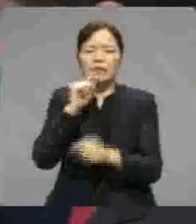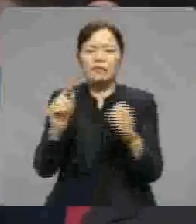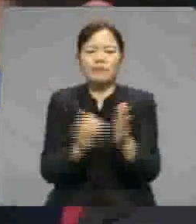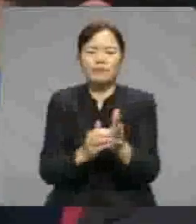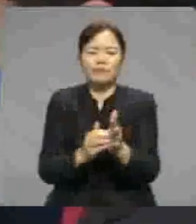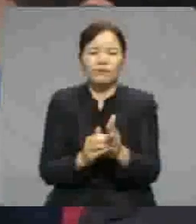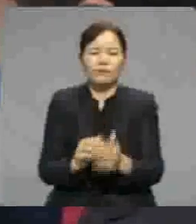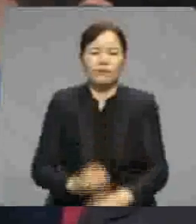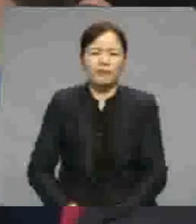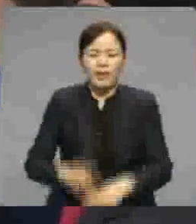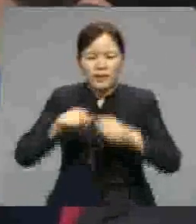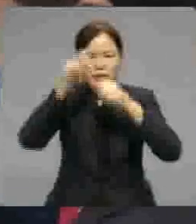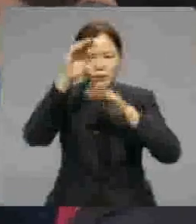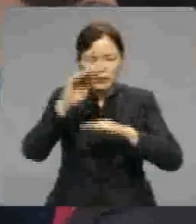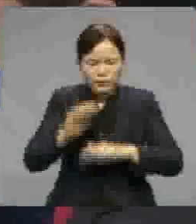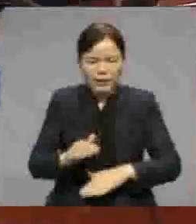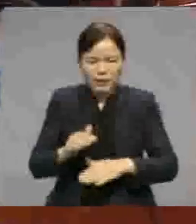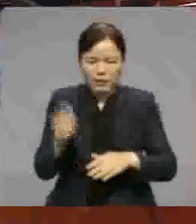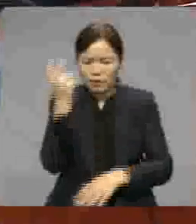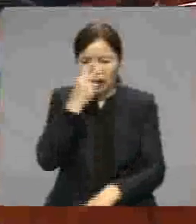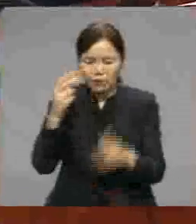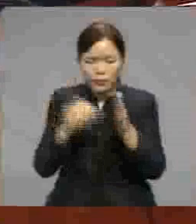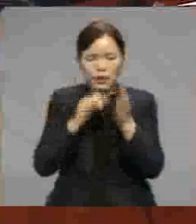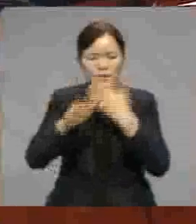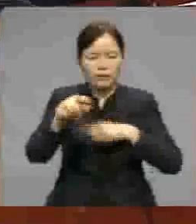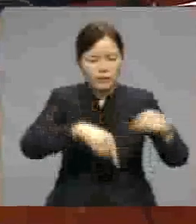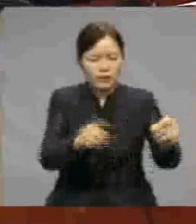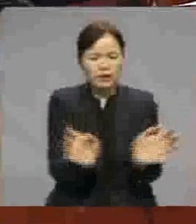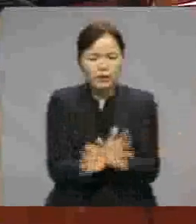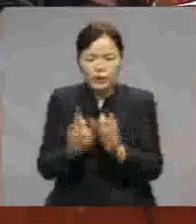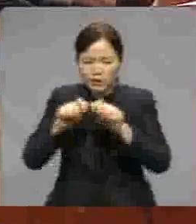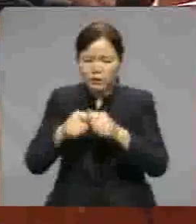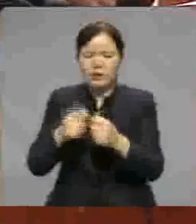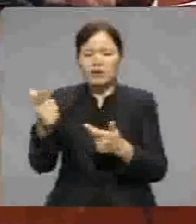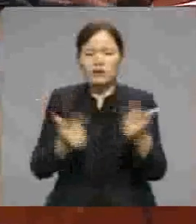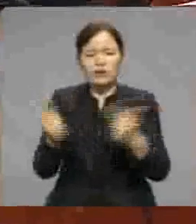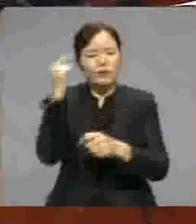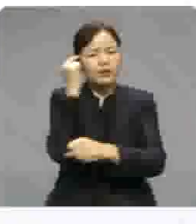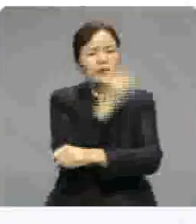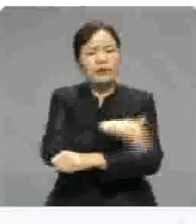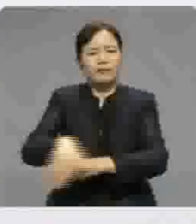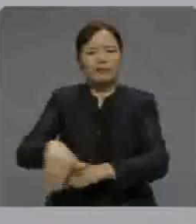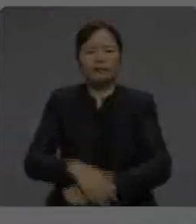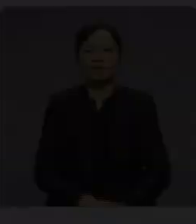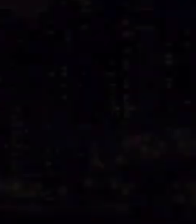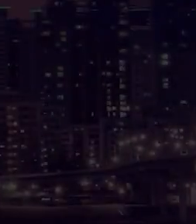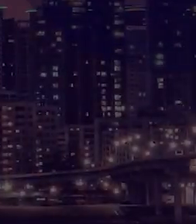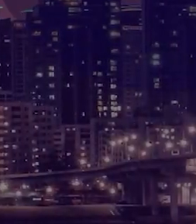특위는 세부사항을 검토한 뒤 지도부와 구체적인 안을 조율할 방침입니다.